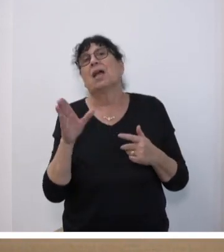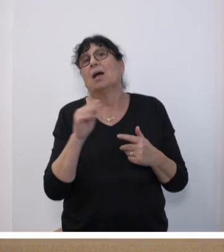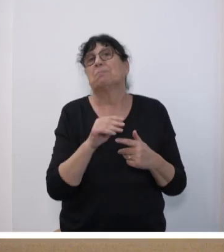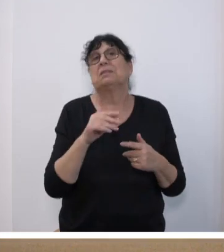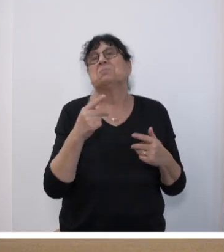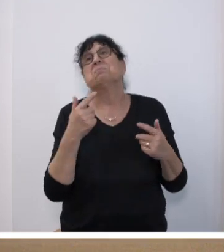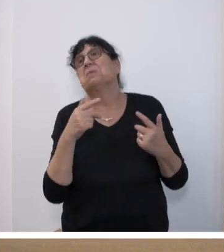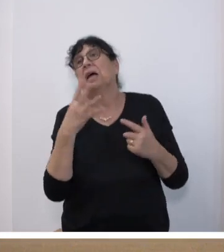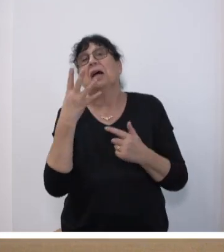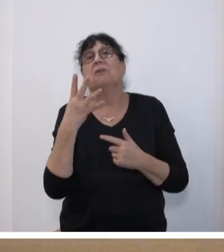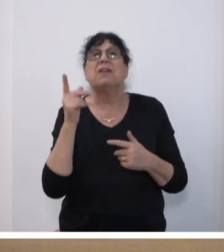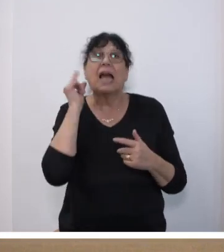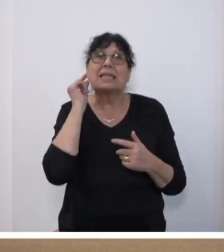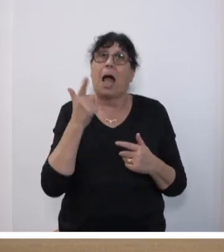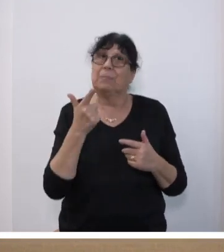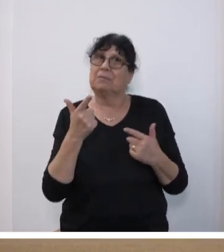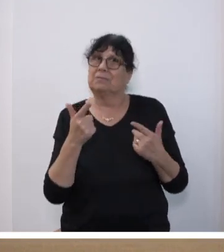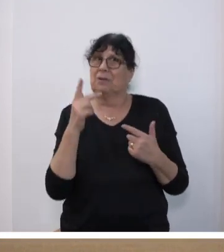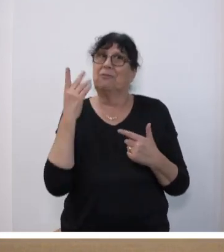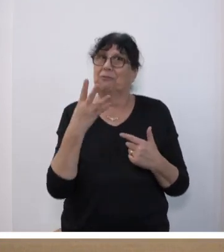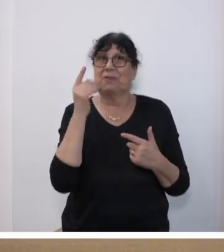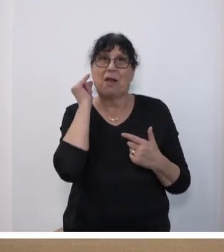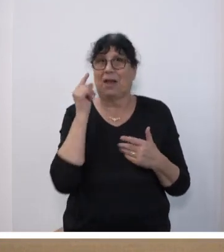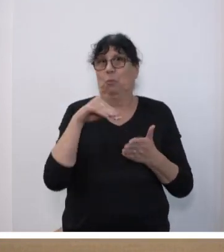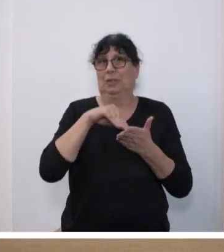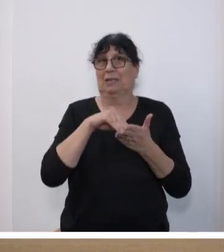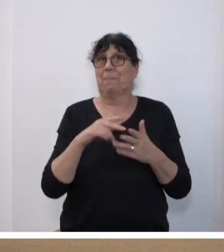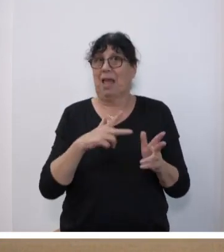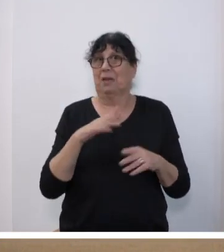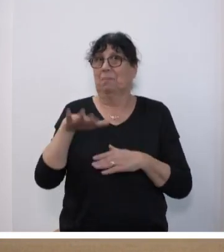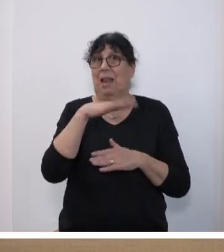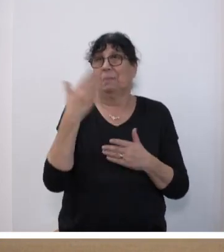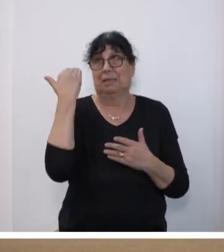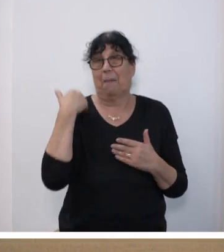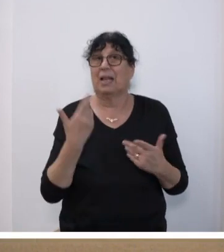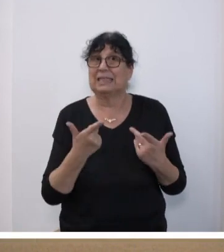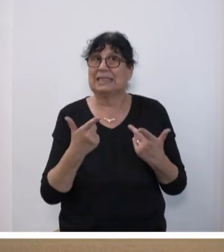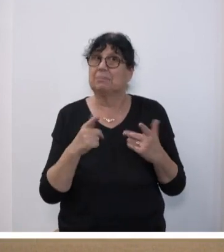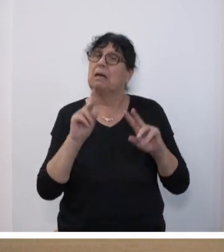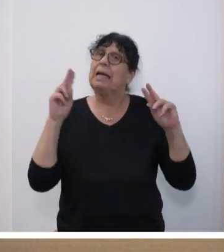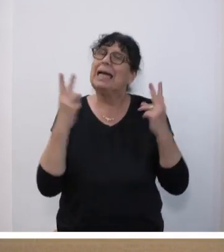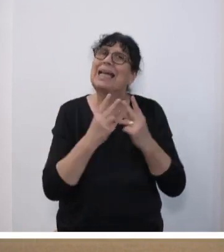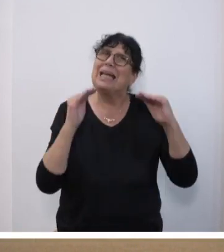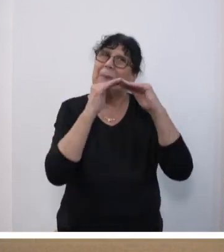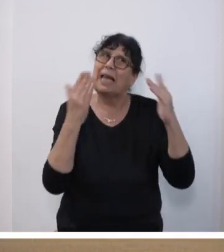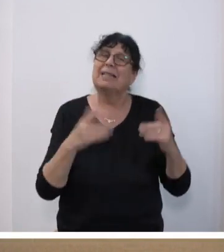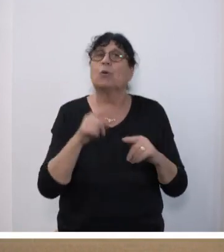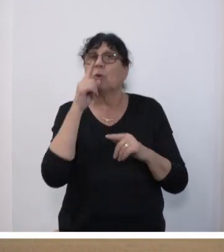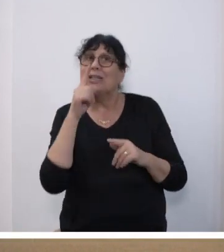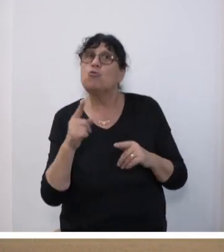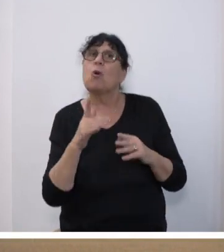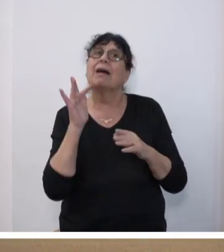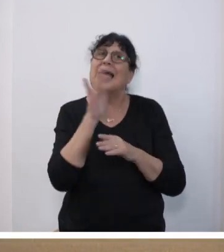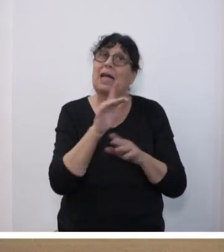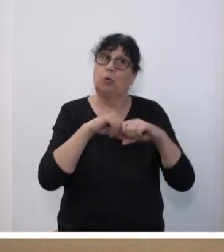Helene Weber und Helene Wessel gerade einmal 4 Frauen waren. Im Kern ging es um die Frage, ob die Gleichberechtigung nur gegenüber dem